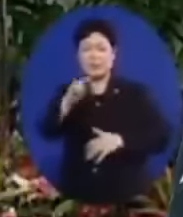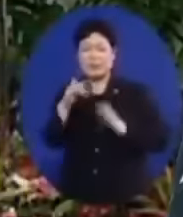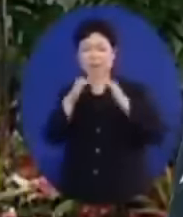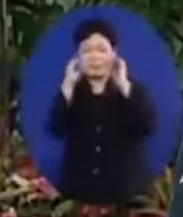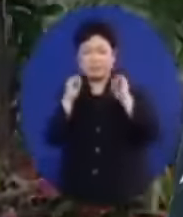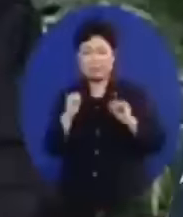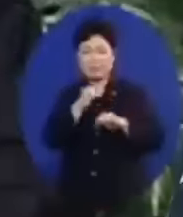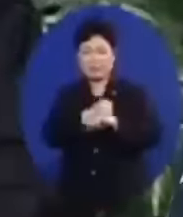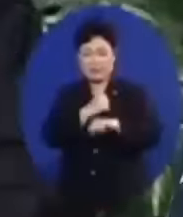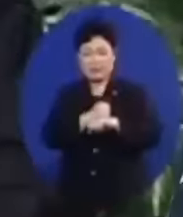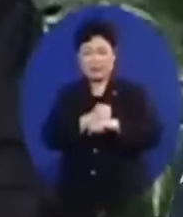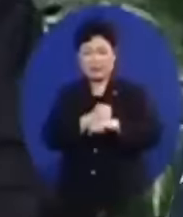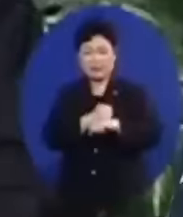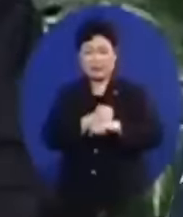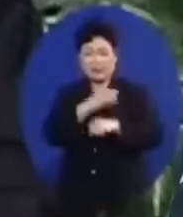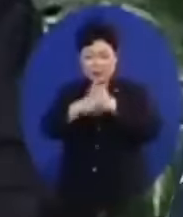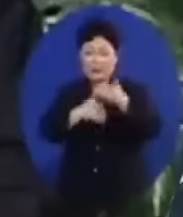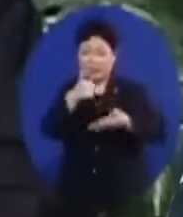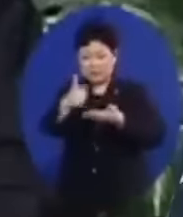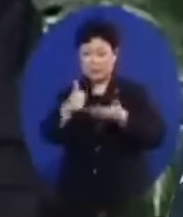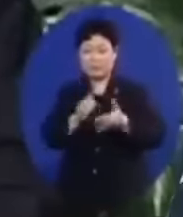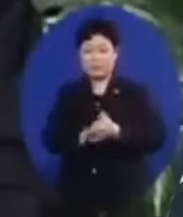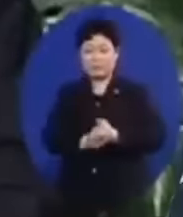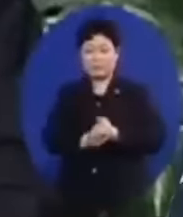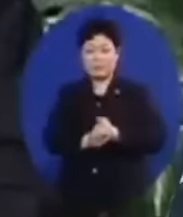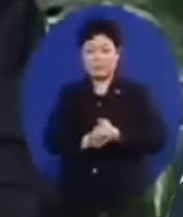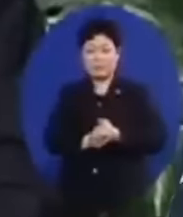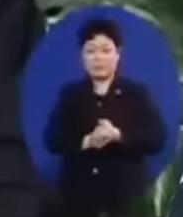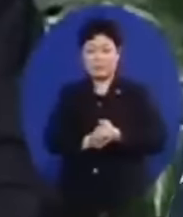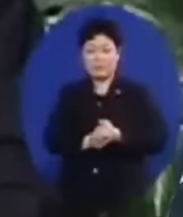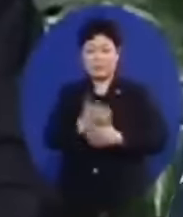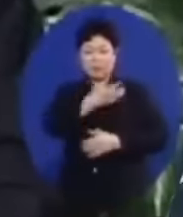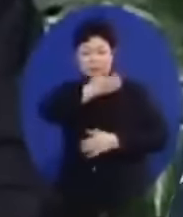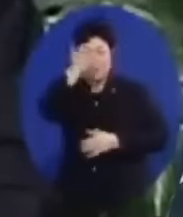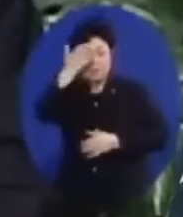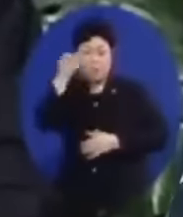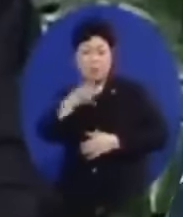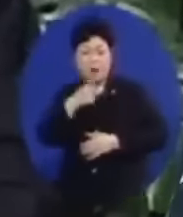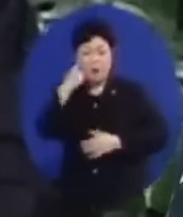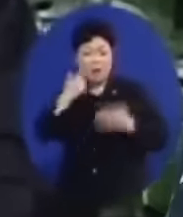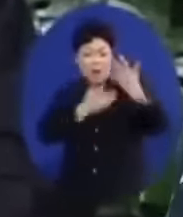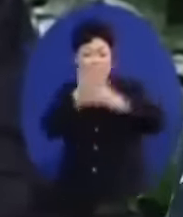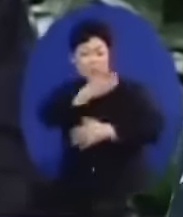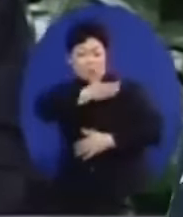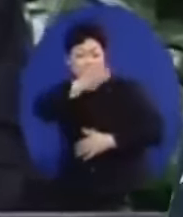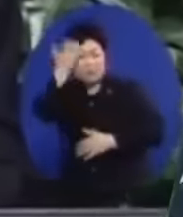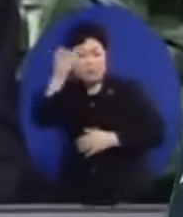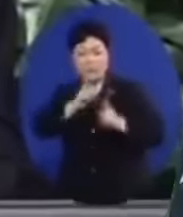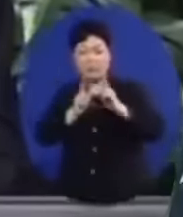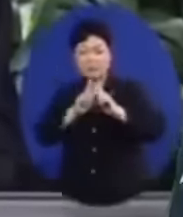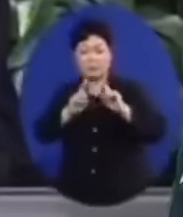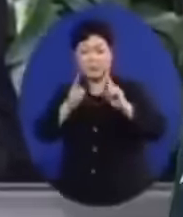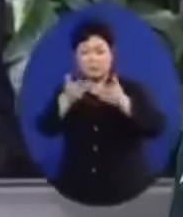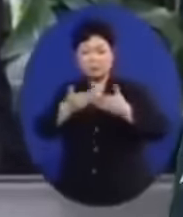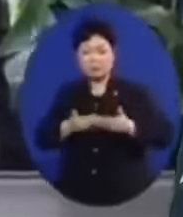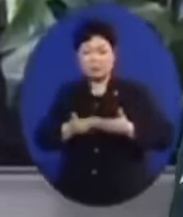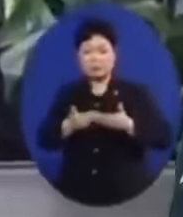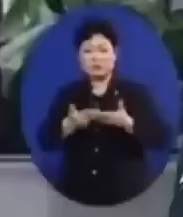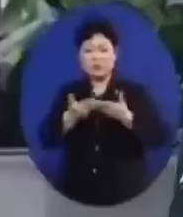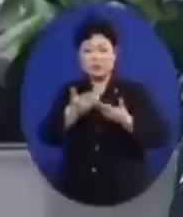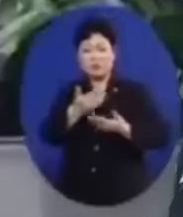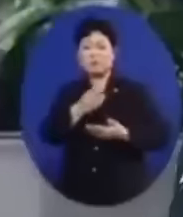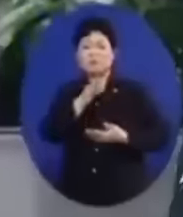이와 같이 우리 성경에 보면 하나님께서 꿈과 환상으로 말씀한 것이 대단히 많습니다.